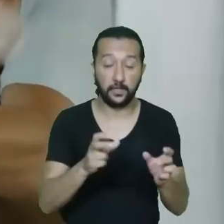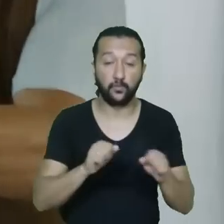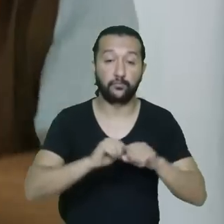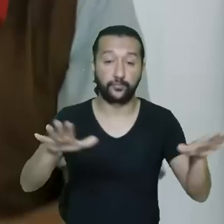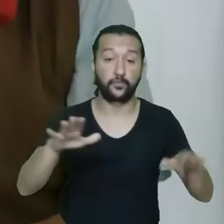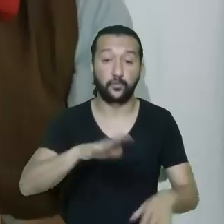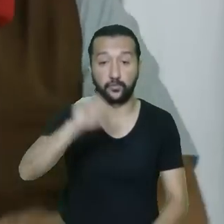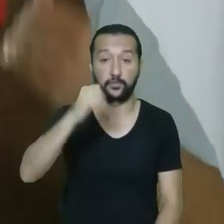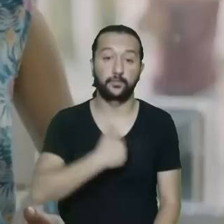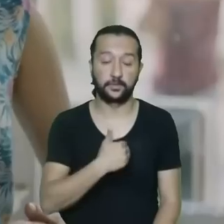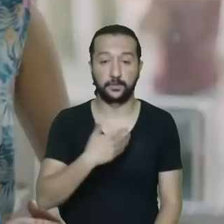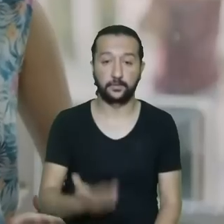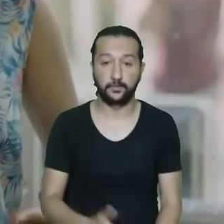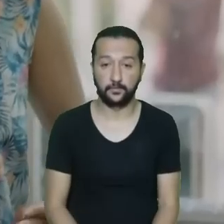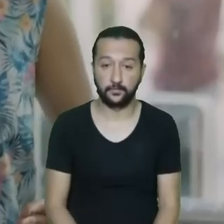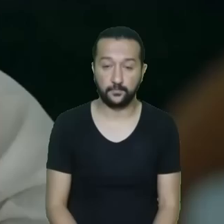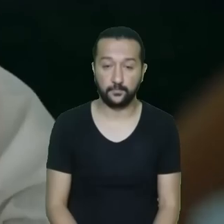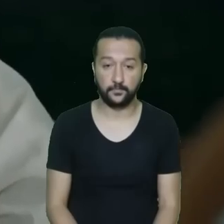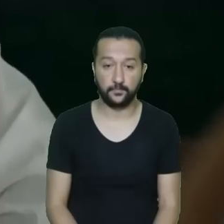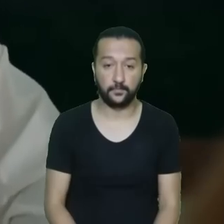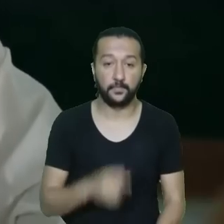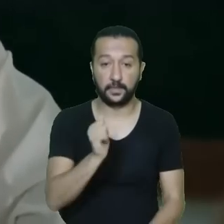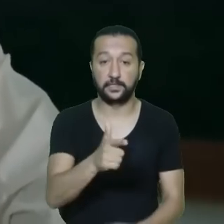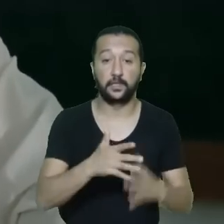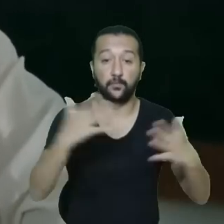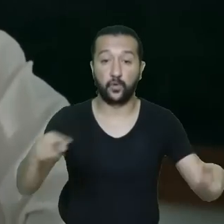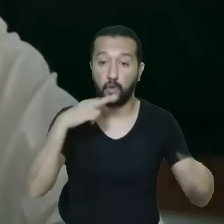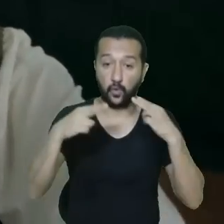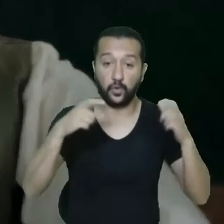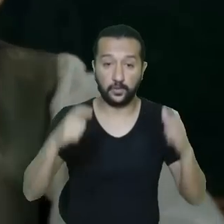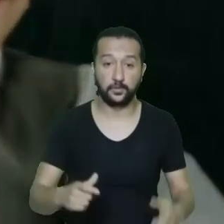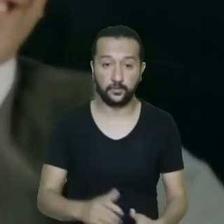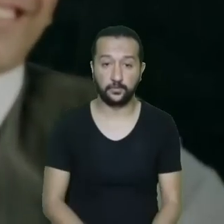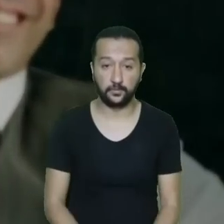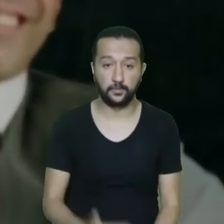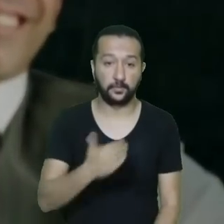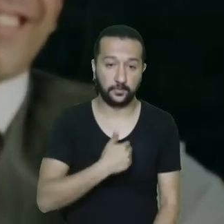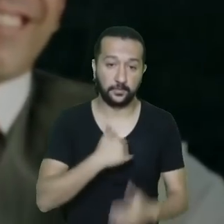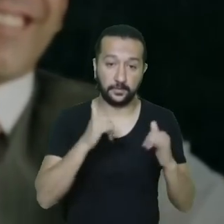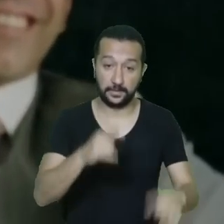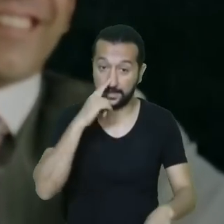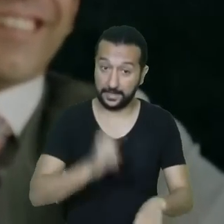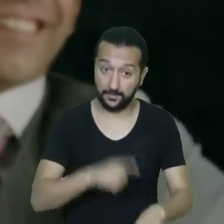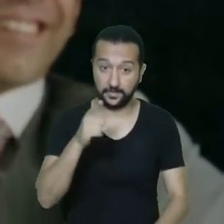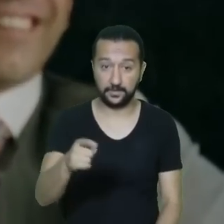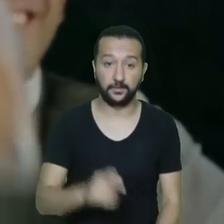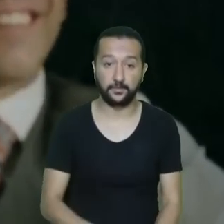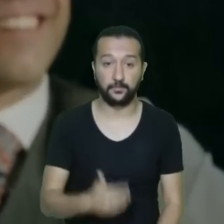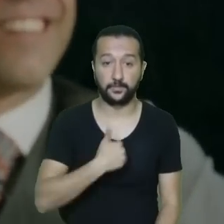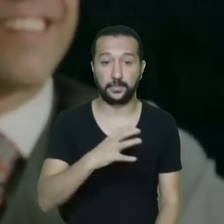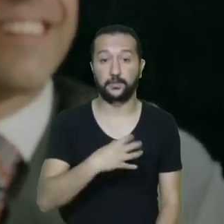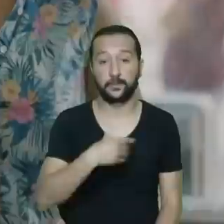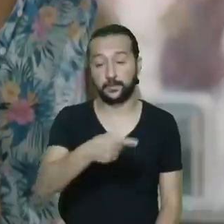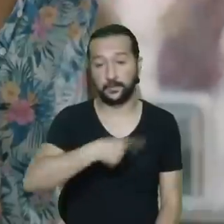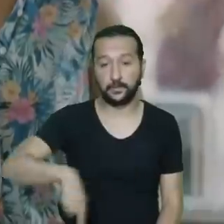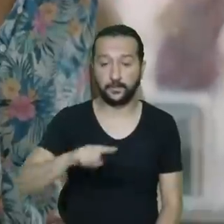Emine döktü. Biz de ilçenin en büyük lokantası. Geriden İsmail'e verdi. İnanır mısın?